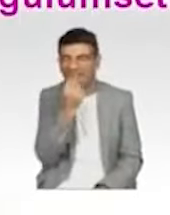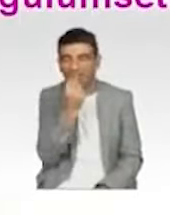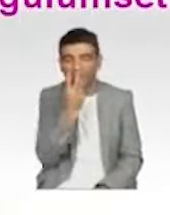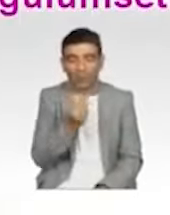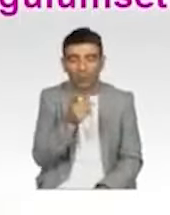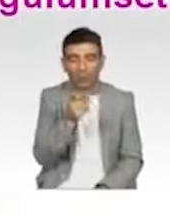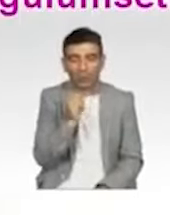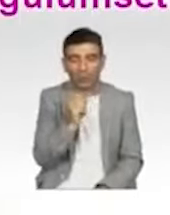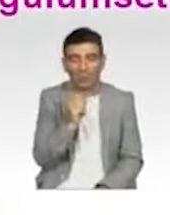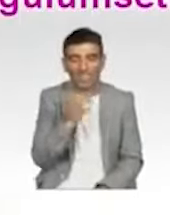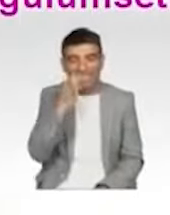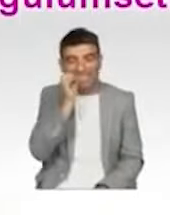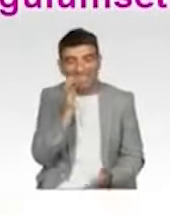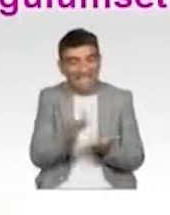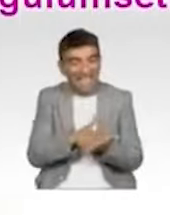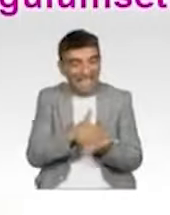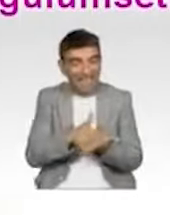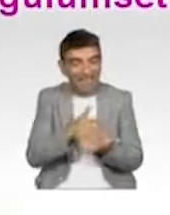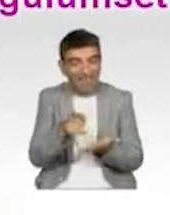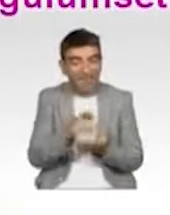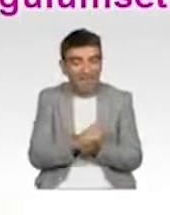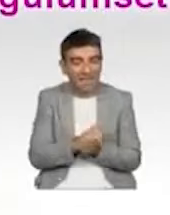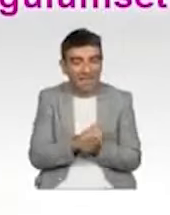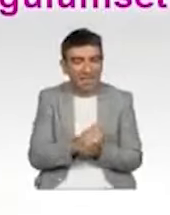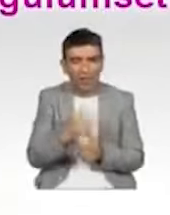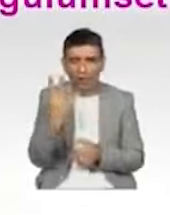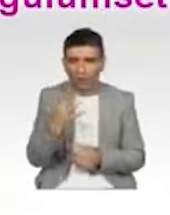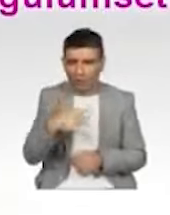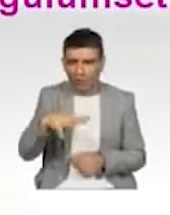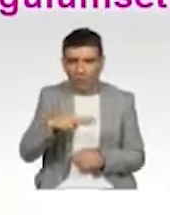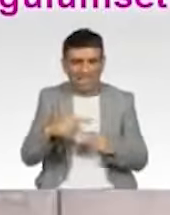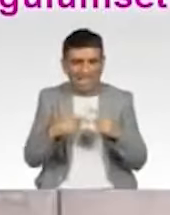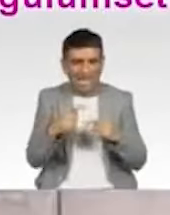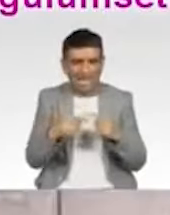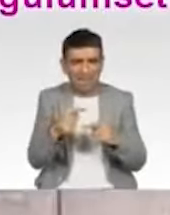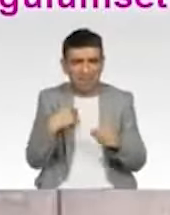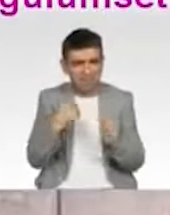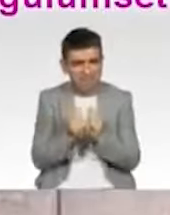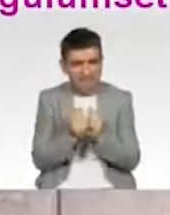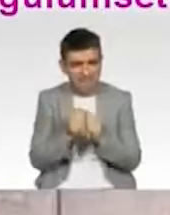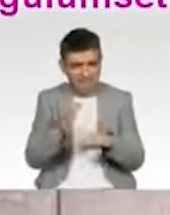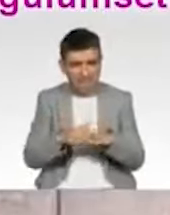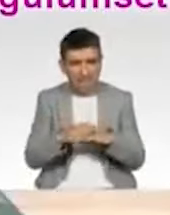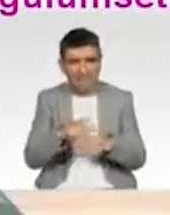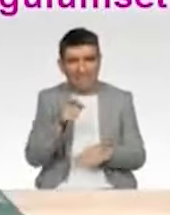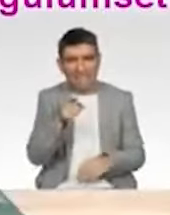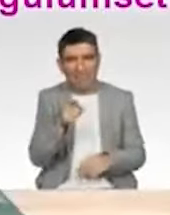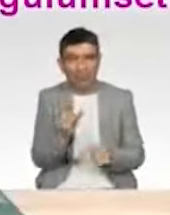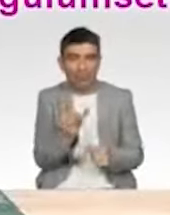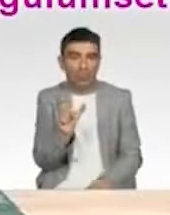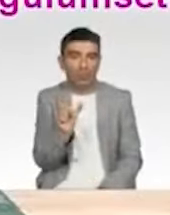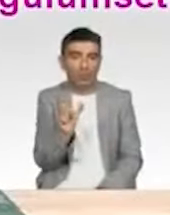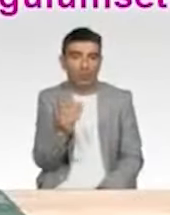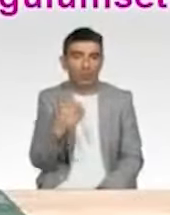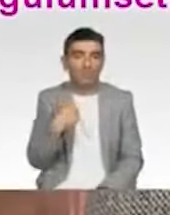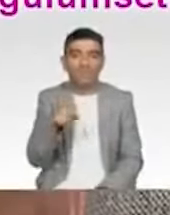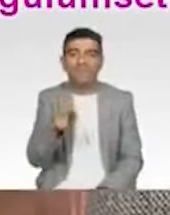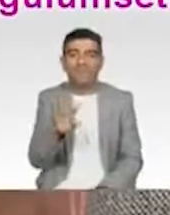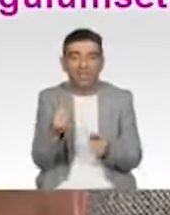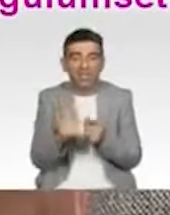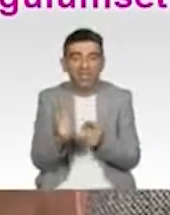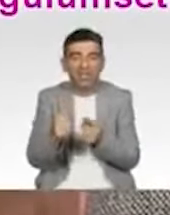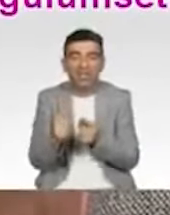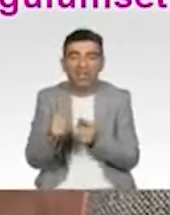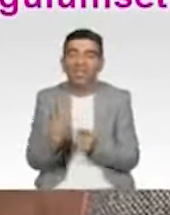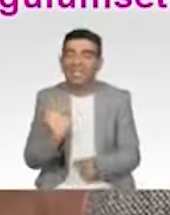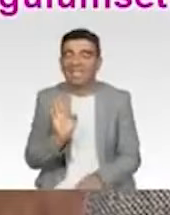Çok güzel. Fıstık yani, ezmeli sarma. Evet, gördüğünde böyle sarma gibi duruyor. Ben hatta sarmayla da yapıyorum. Sizin kalın ama böyle şey sarma. Bizimkiler gibi ince